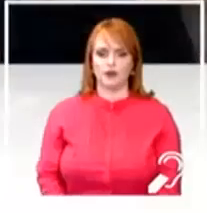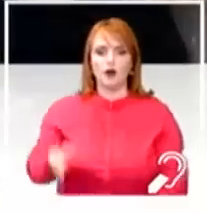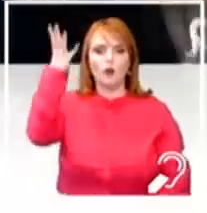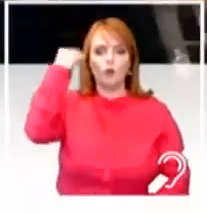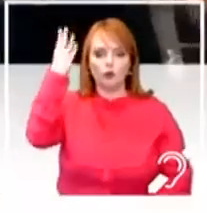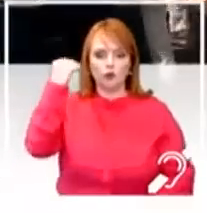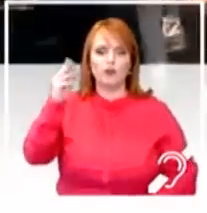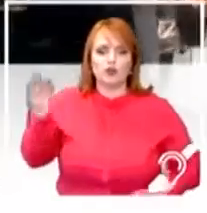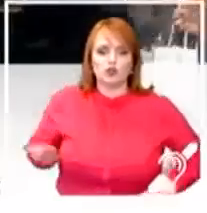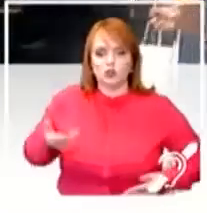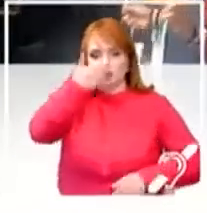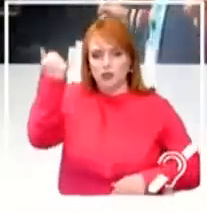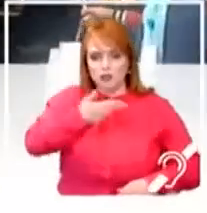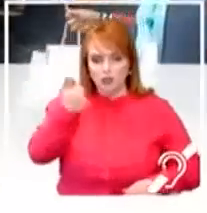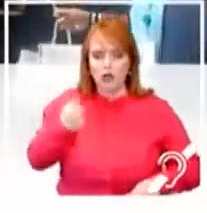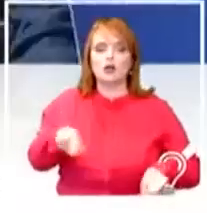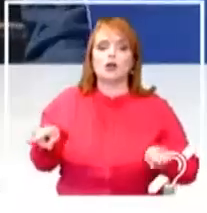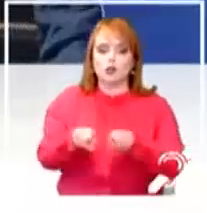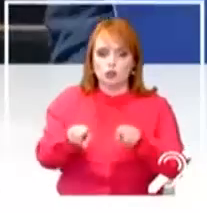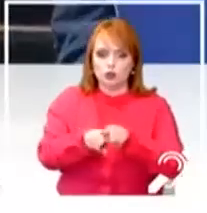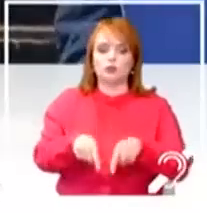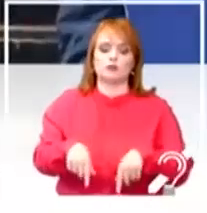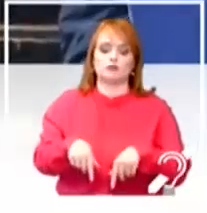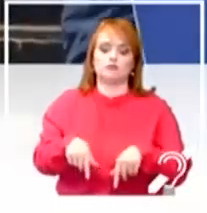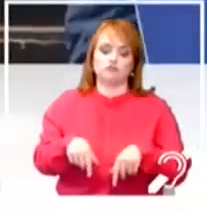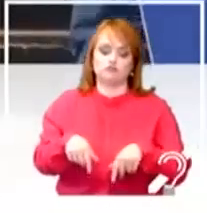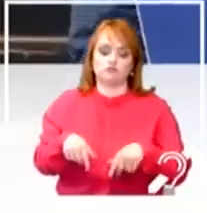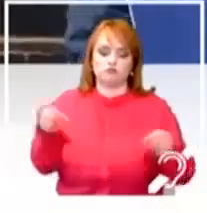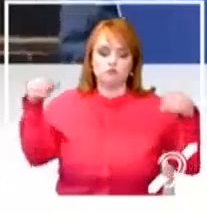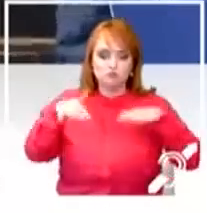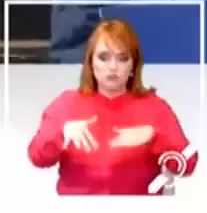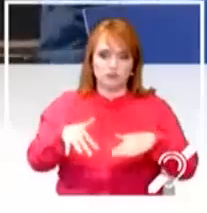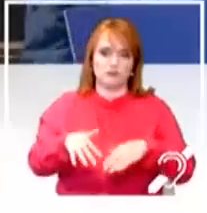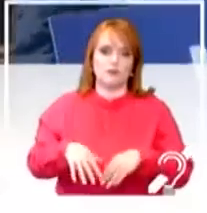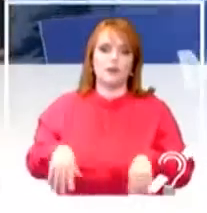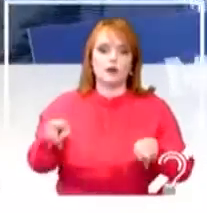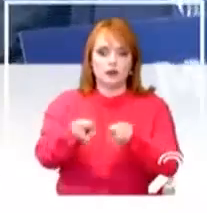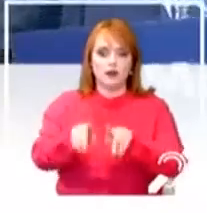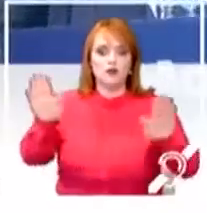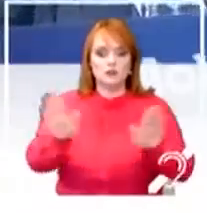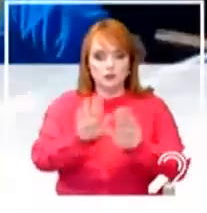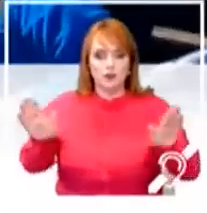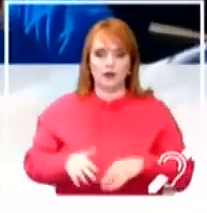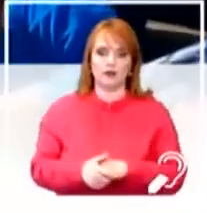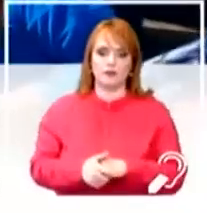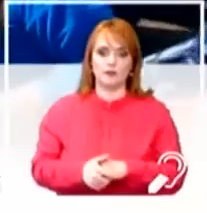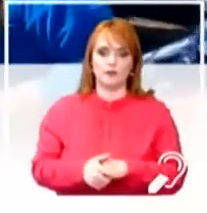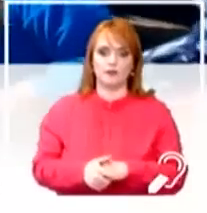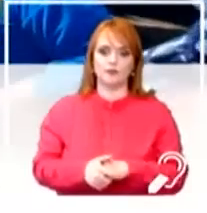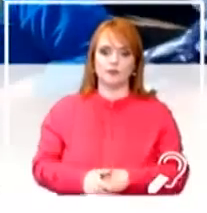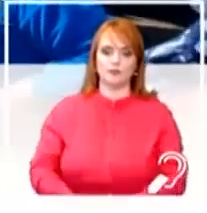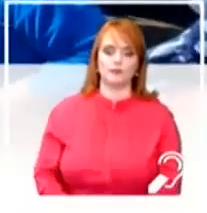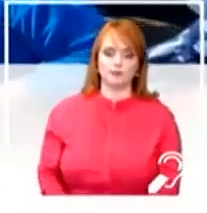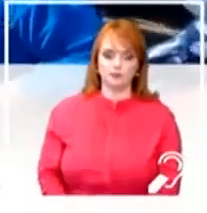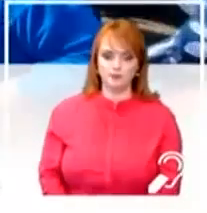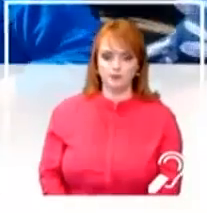Basarabenii din Italia au făcut o horă a unirii și au intonat imnul Republicii Moldova. Ei au fluturat drapelul Uniunii Europene